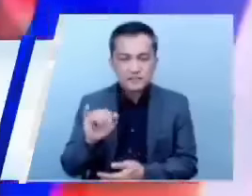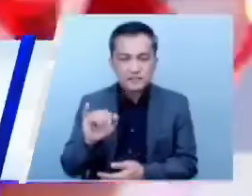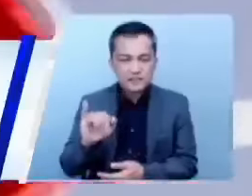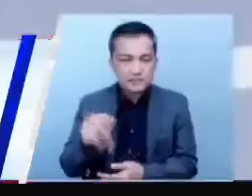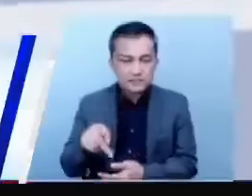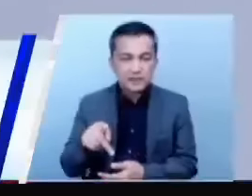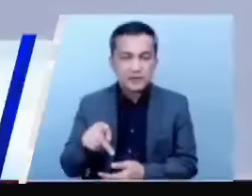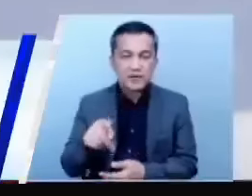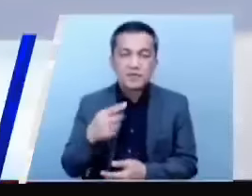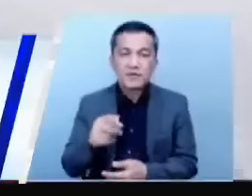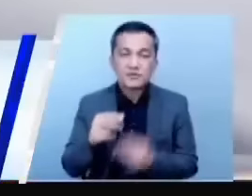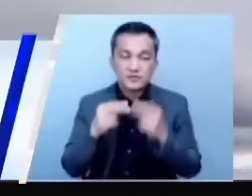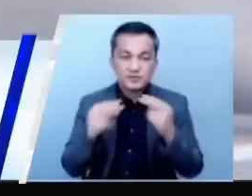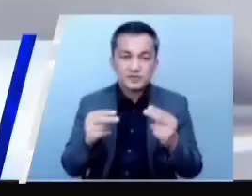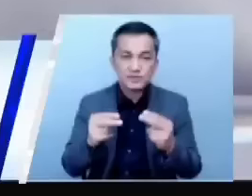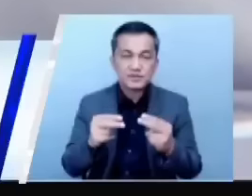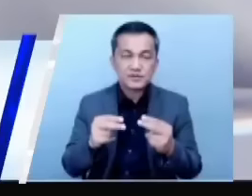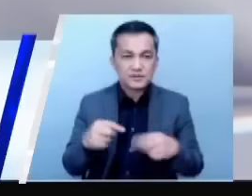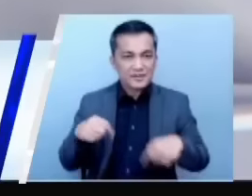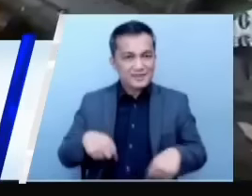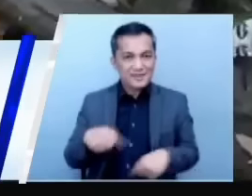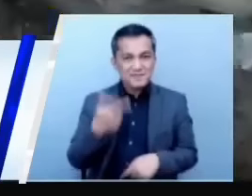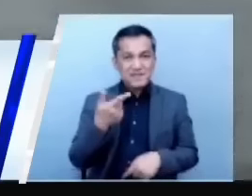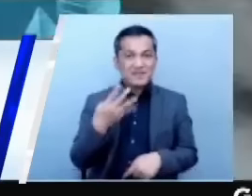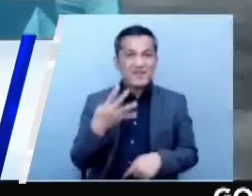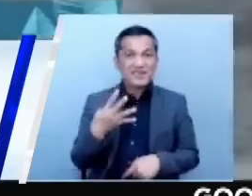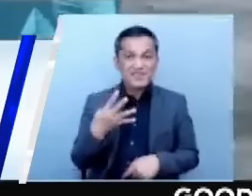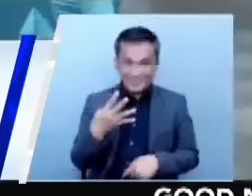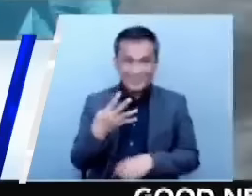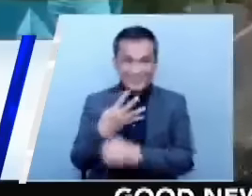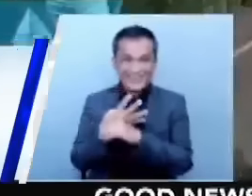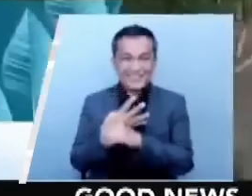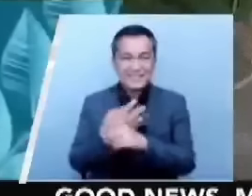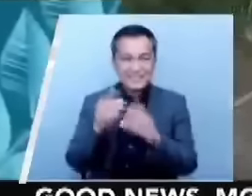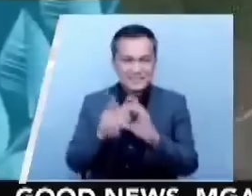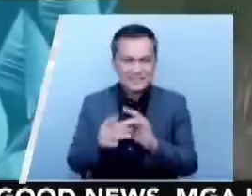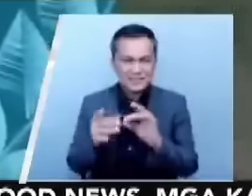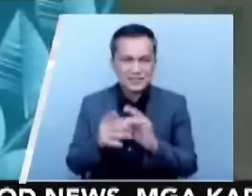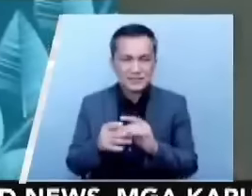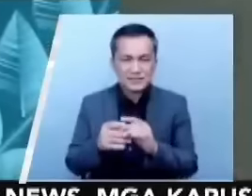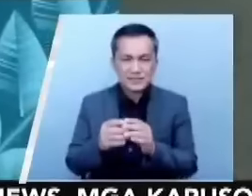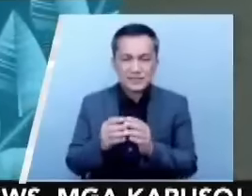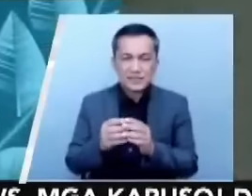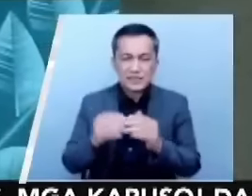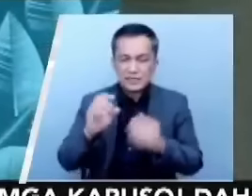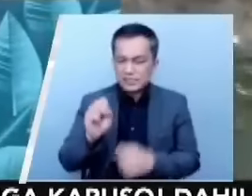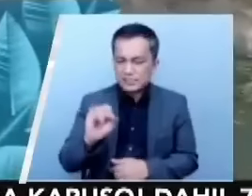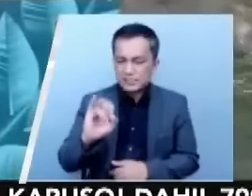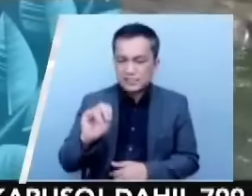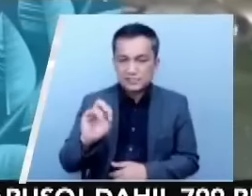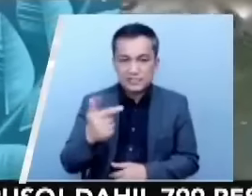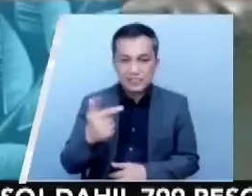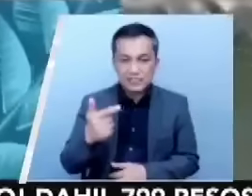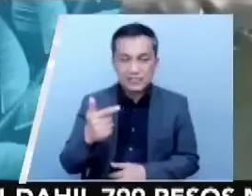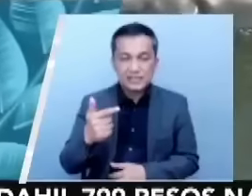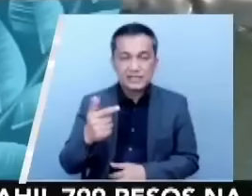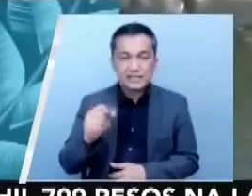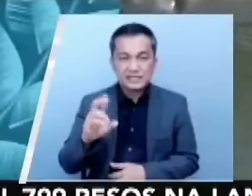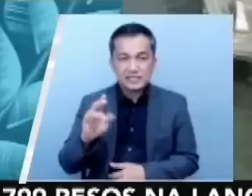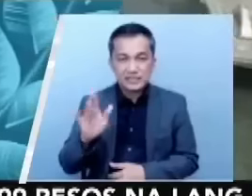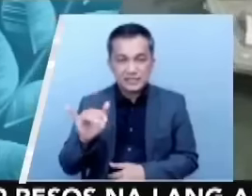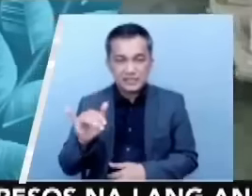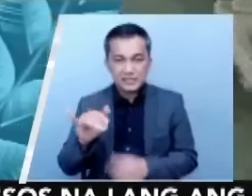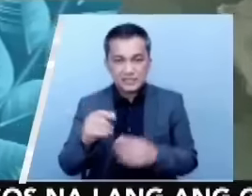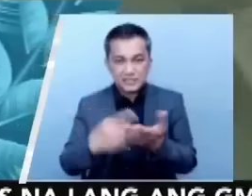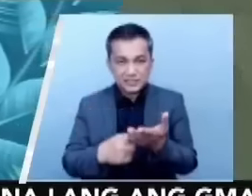ang inyong 24 oras para sa istoryang Sinking Cities. Tinalakay nito ang mga lugar sa Pilipinas na